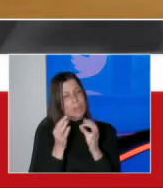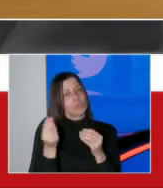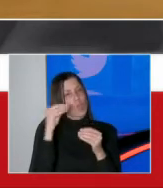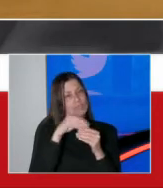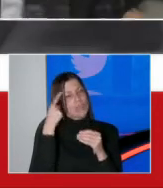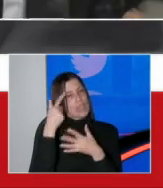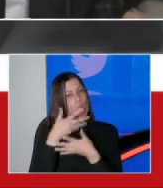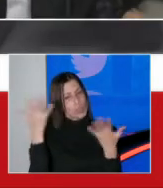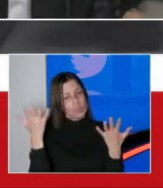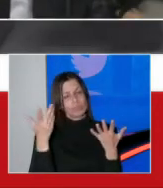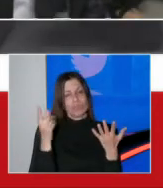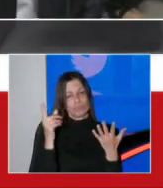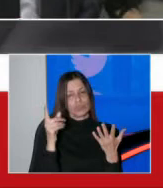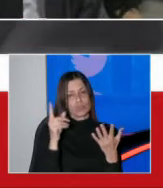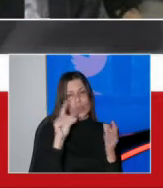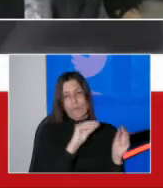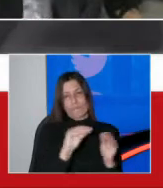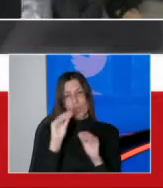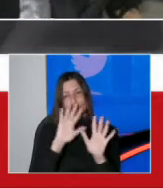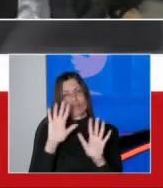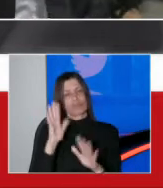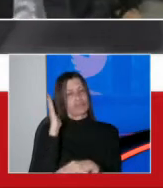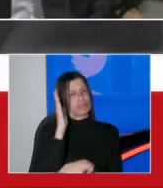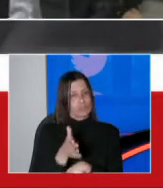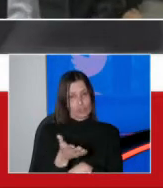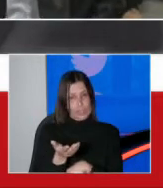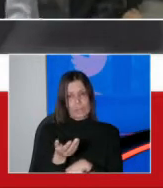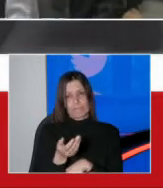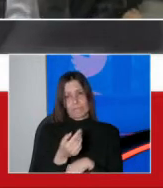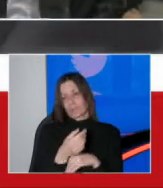מאוד שעוברו בשידור ישיר. מהבחינה הזו, אגב,